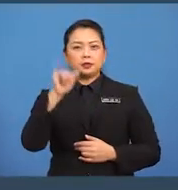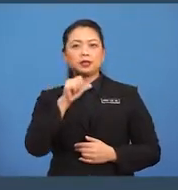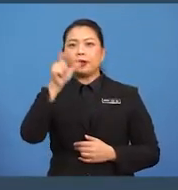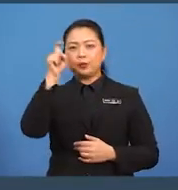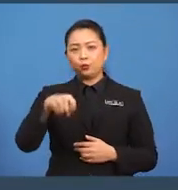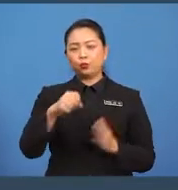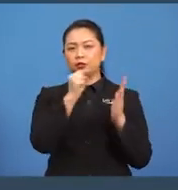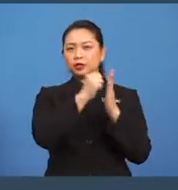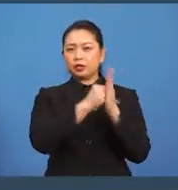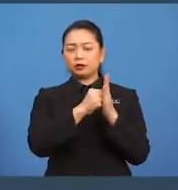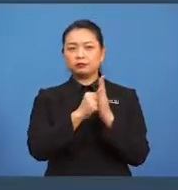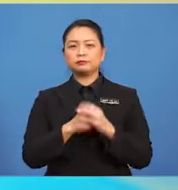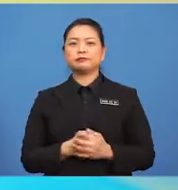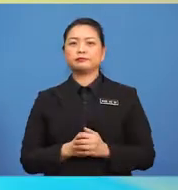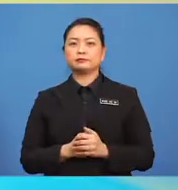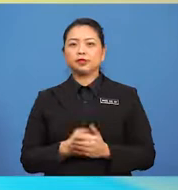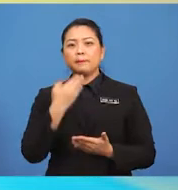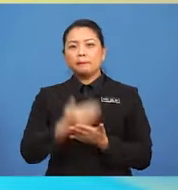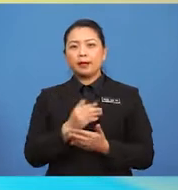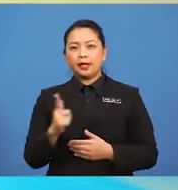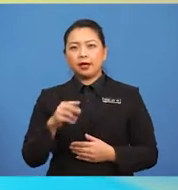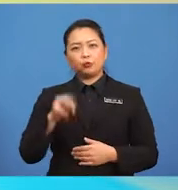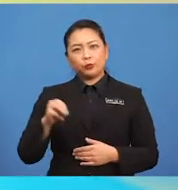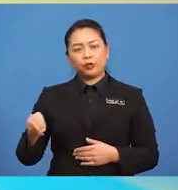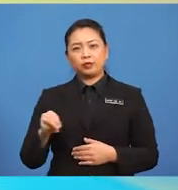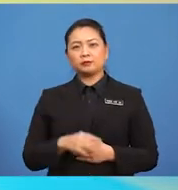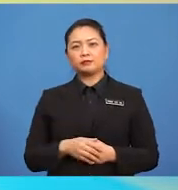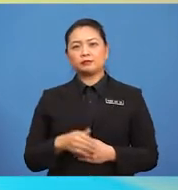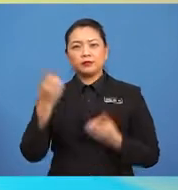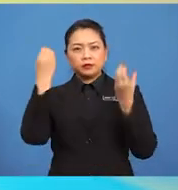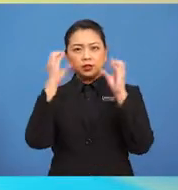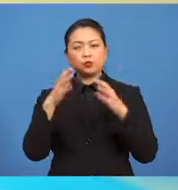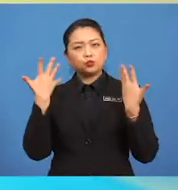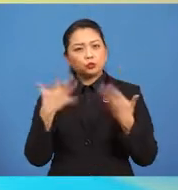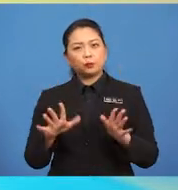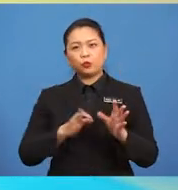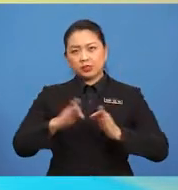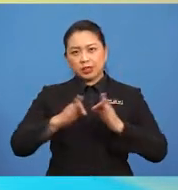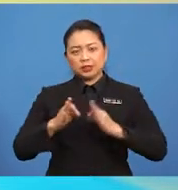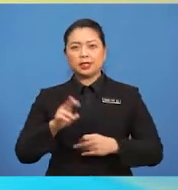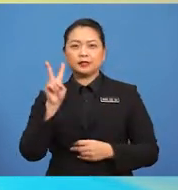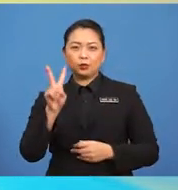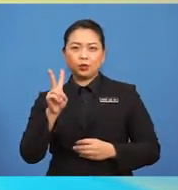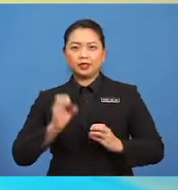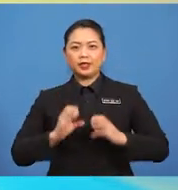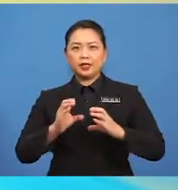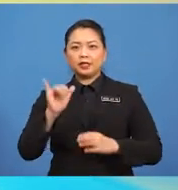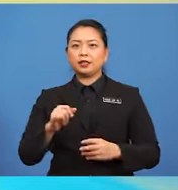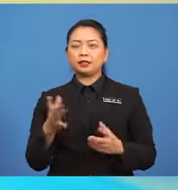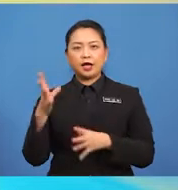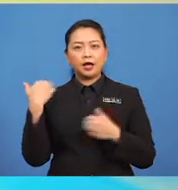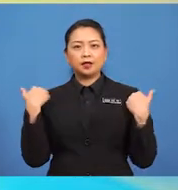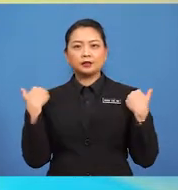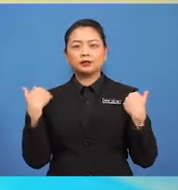memenuhi syarat carian. Baiklah murid-murid, cikgu sudah pun menjelaskan dua kaedah yang